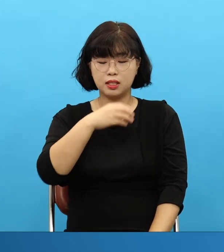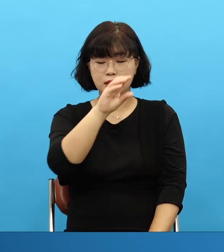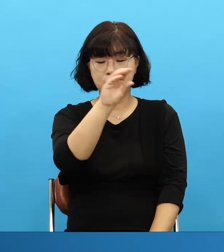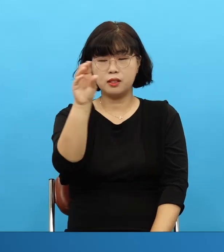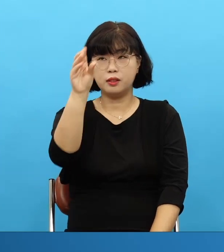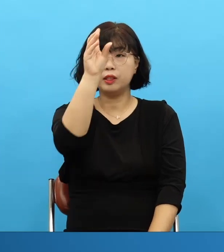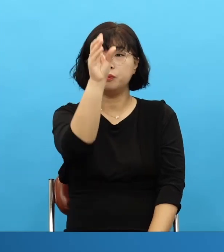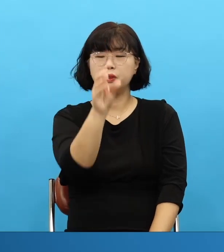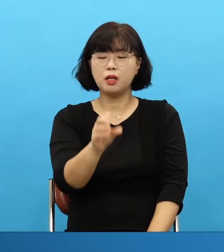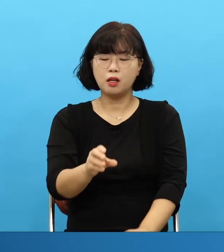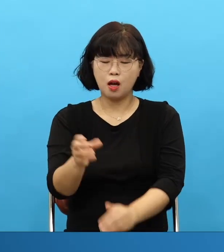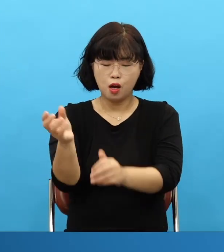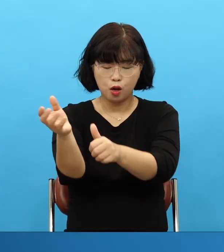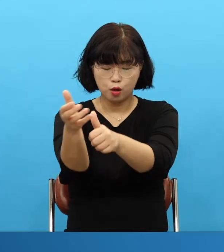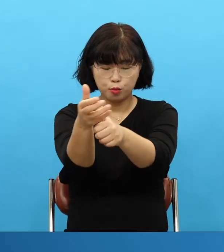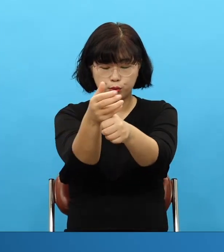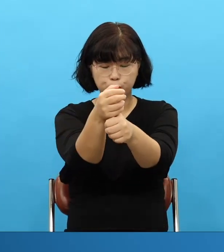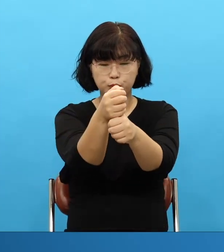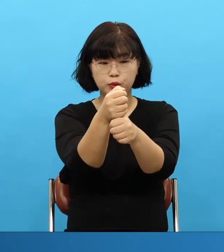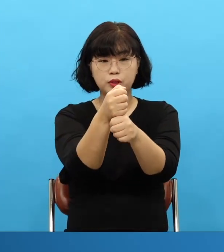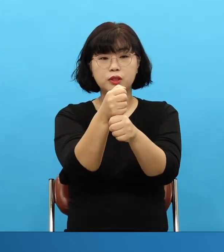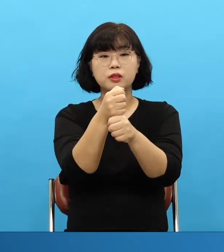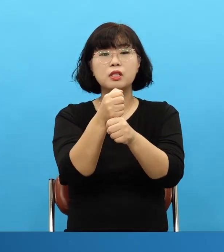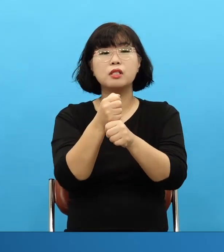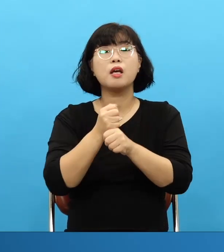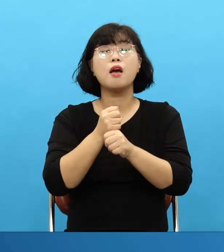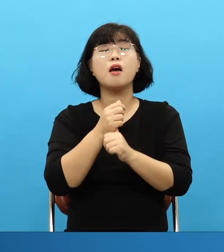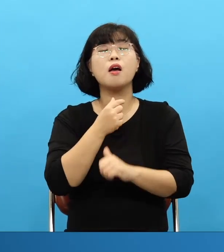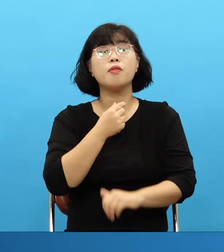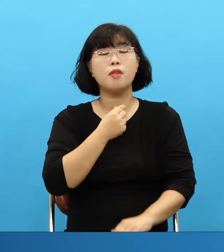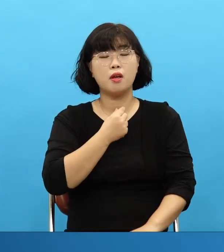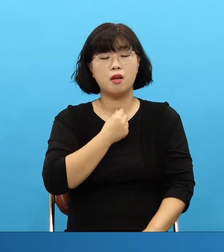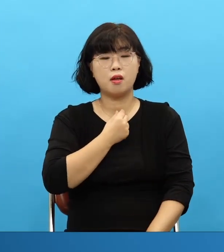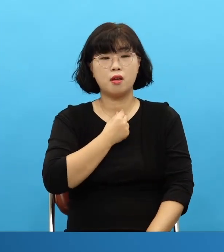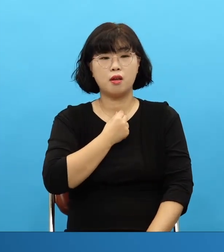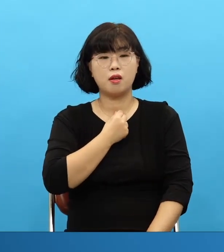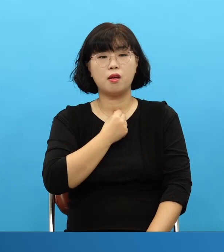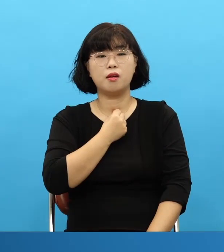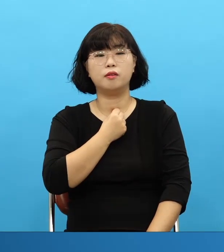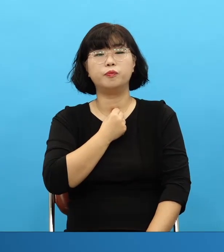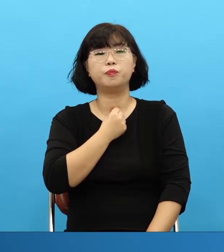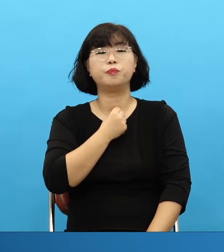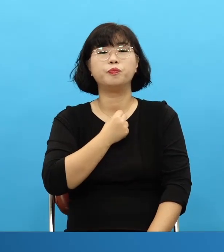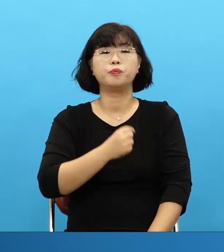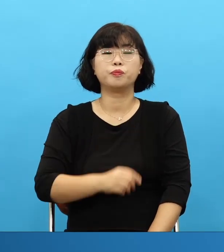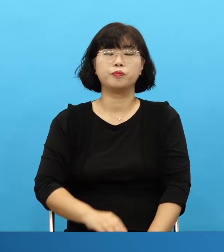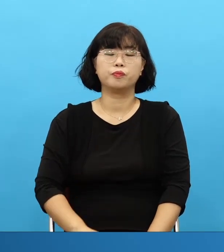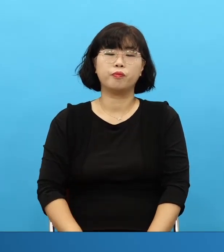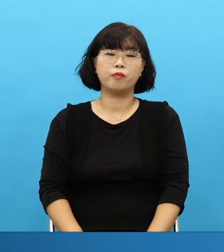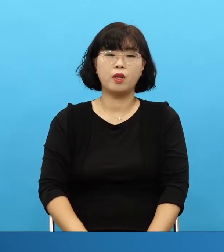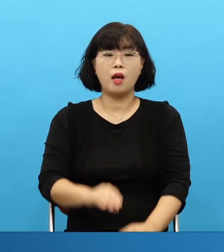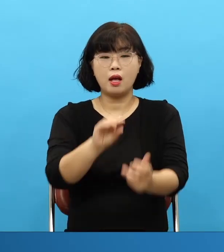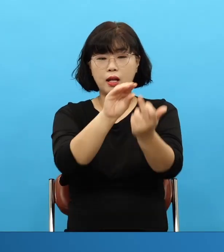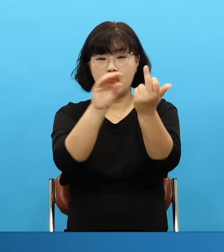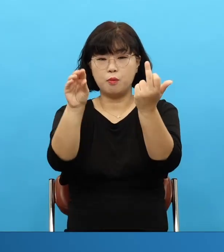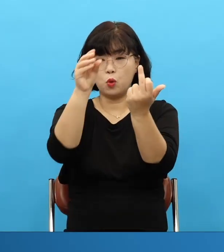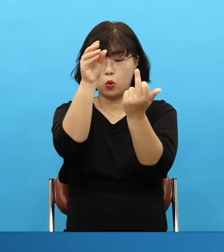험한 십자가 1절 다시 찬송합니다. 갈보리산 위에